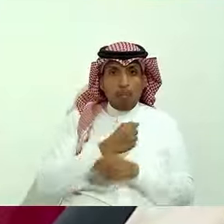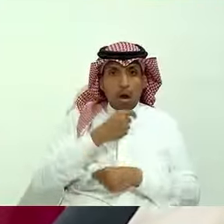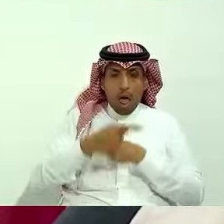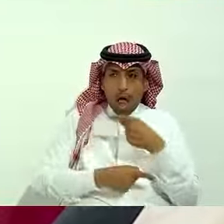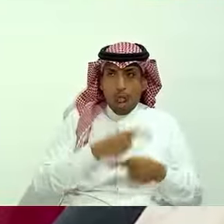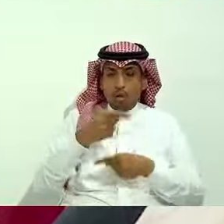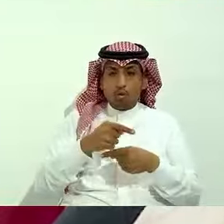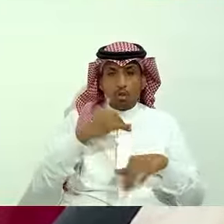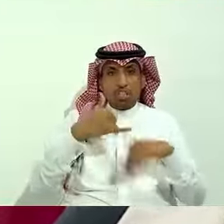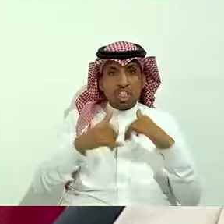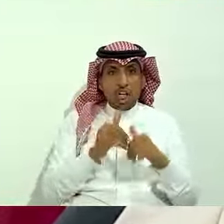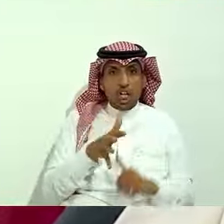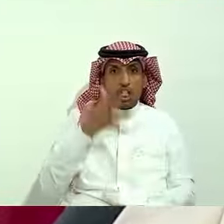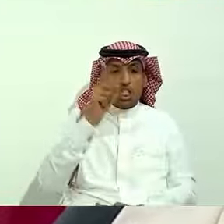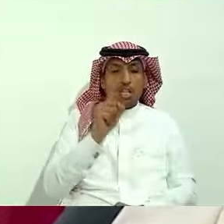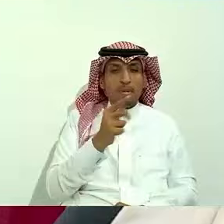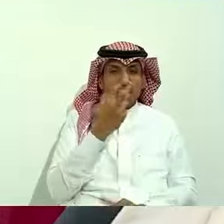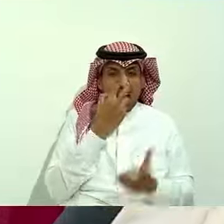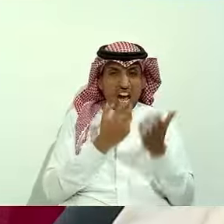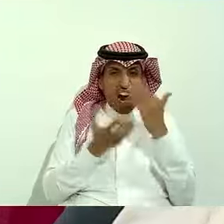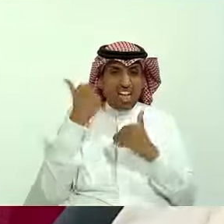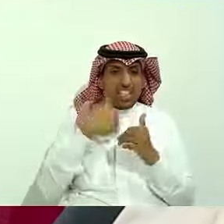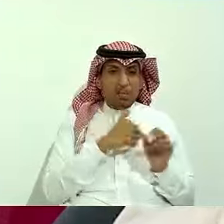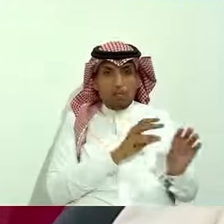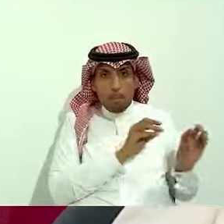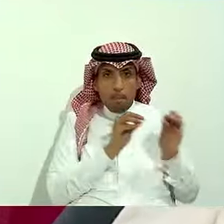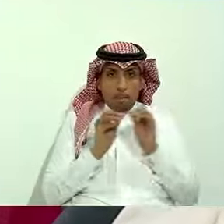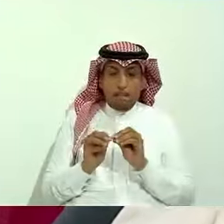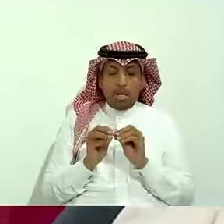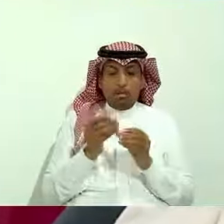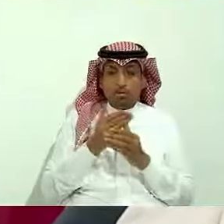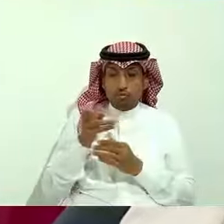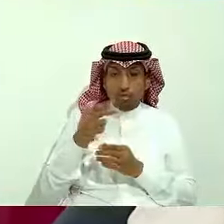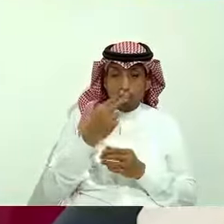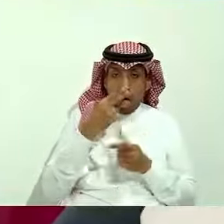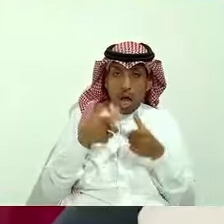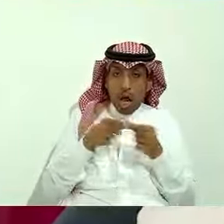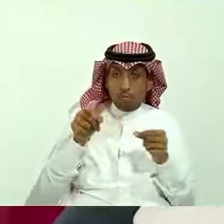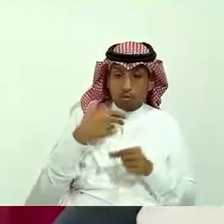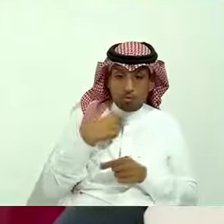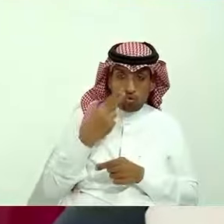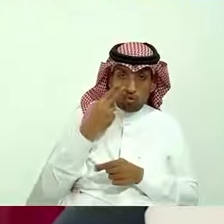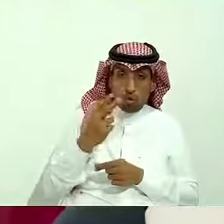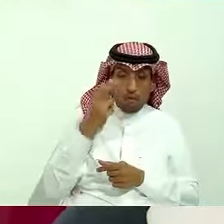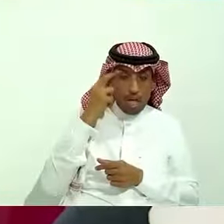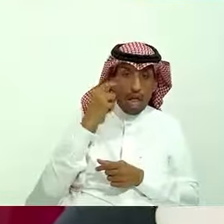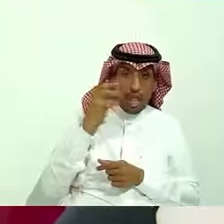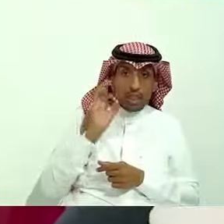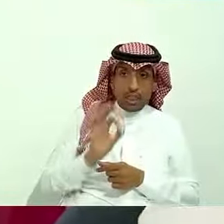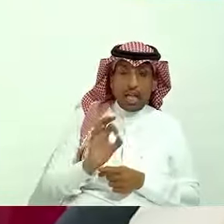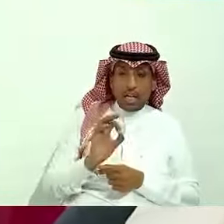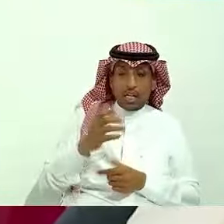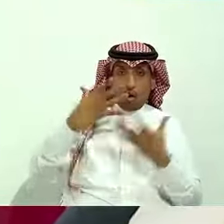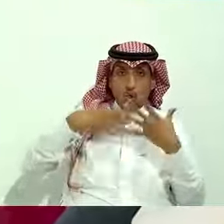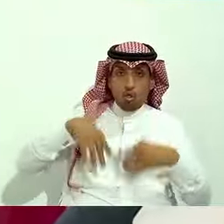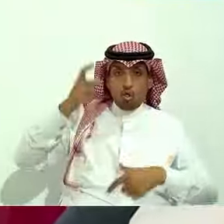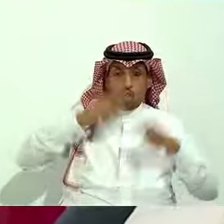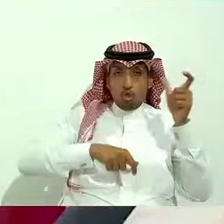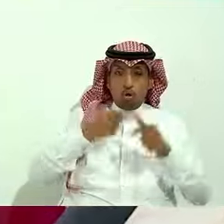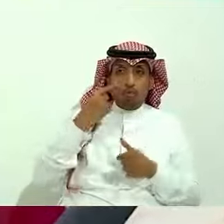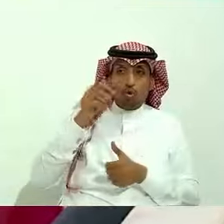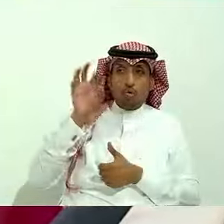معاصرة لكن مستوحاة من إرثهم. فبالنسبة لي يعتبرون مصر إلهام. ولو تبحثين في تاريخ الأزياء بشكل عام بالعالم، لو تروحين أوروبا،